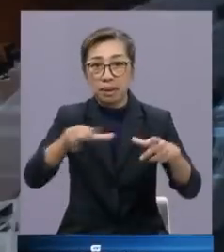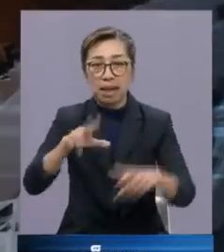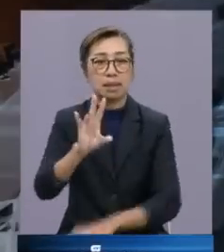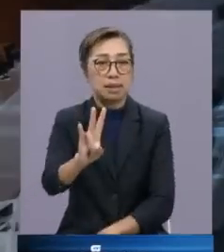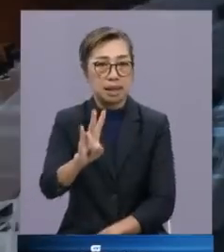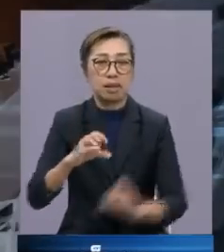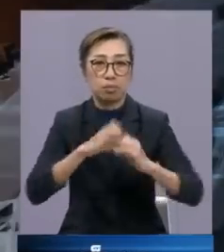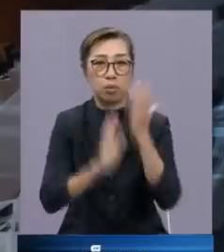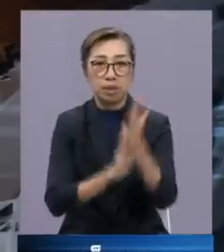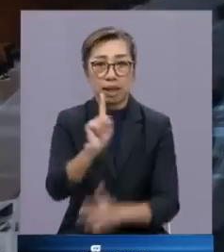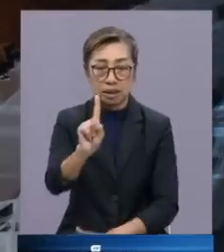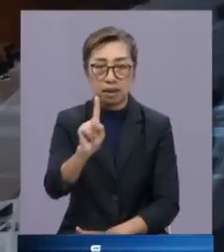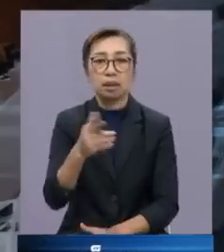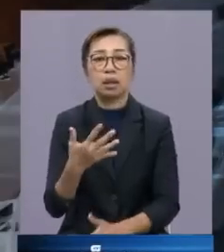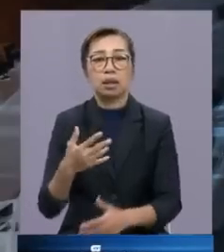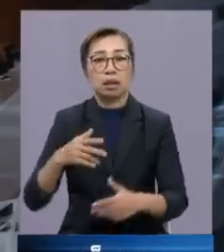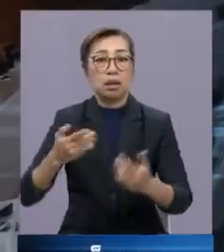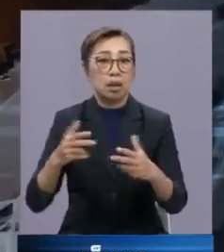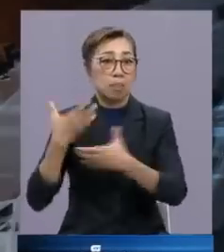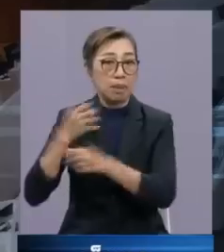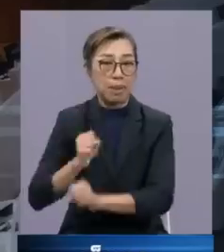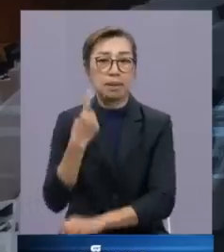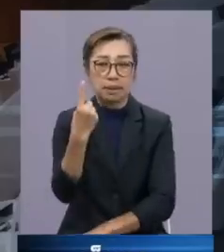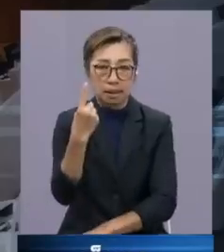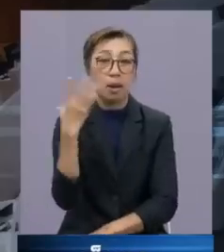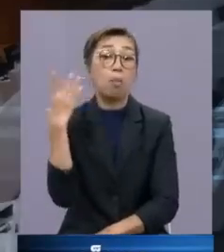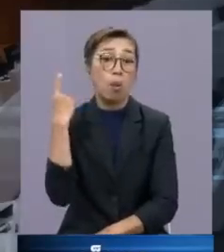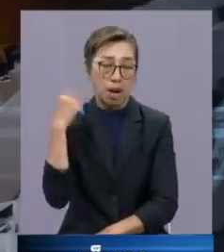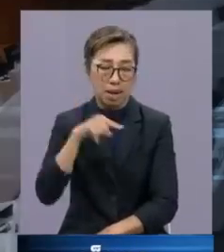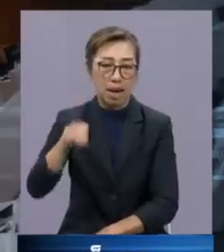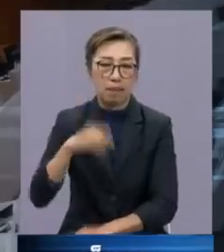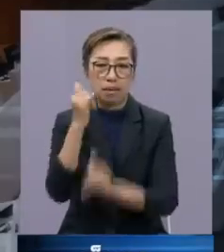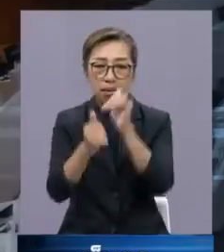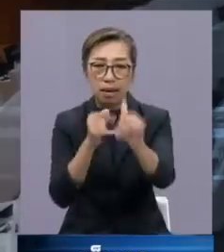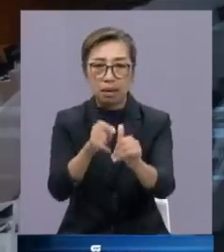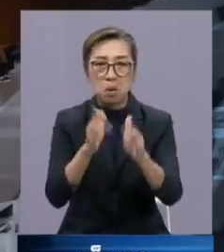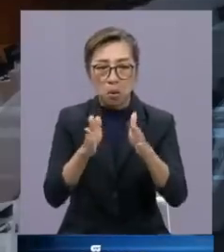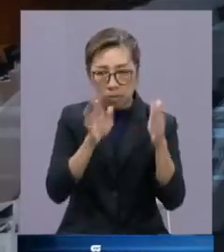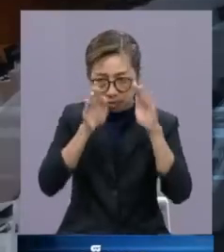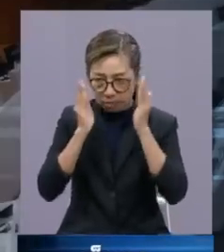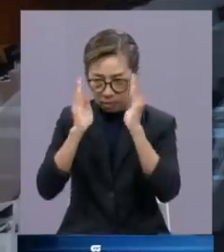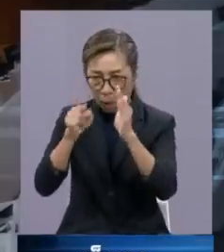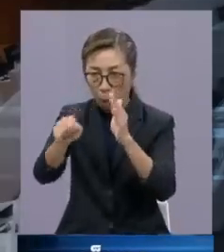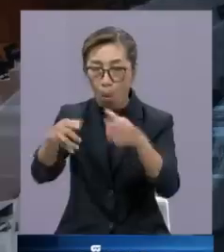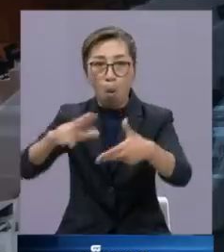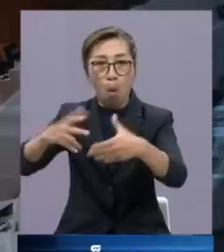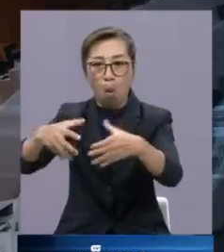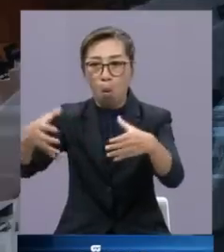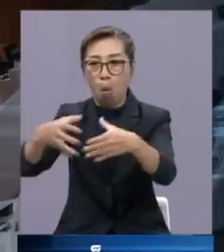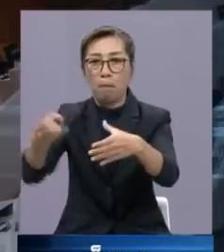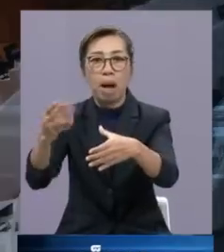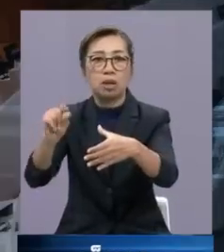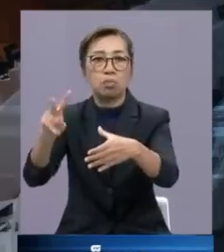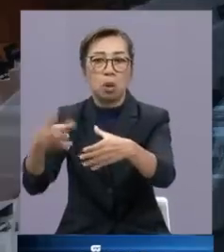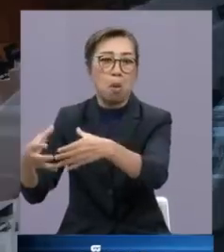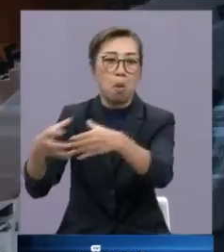คนภูมิใจไทย1คนแล้วก็พรรคประชาธิปัตย์1คนนะครับเมื่อวานนี้ก็น่าจะจับจ้องไปที่พลังประชารัฐเพราะว่ามากันเยอะที่สุดเลย